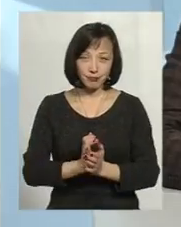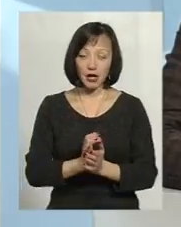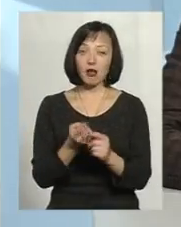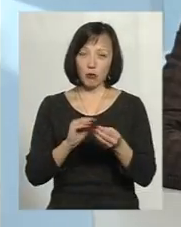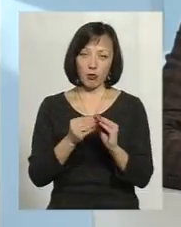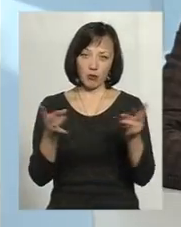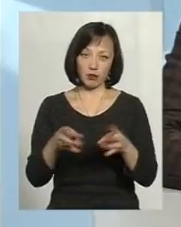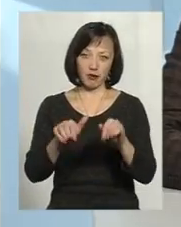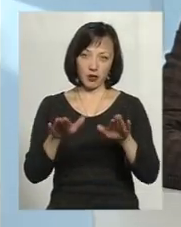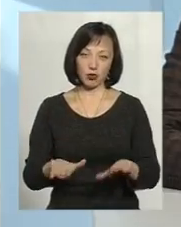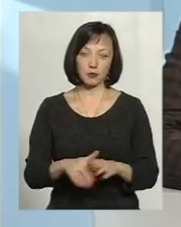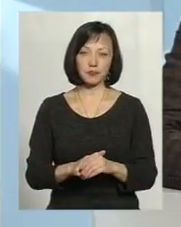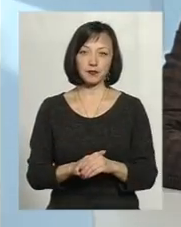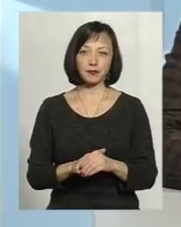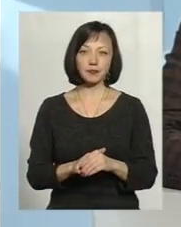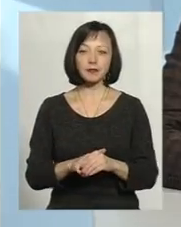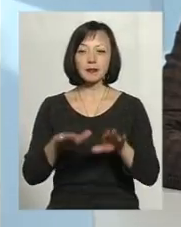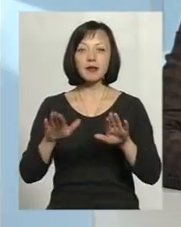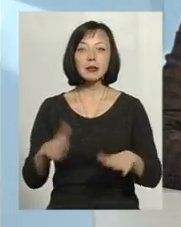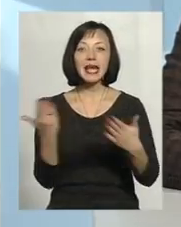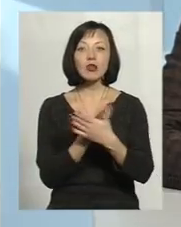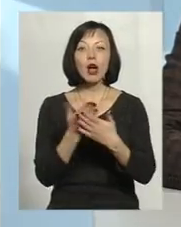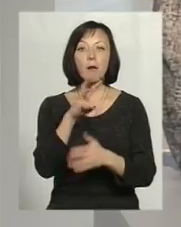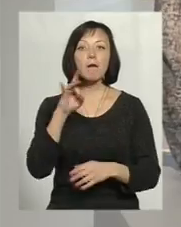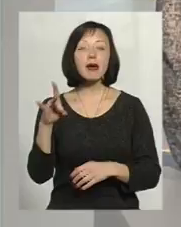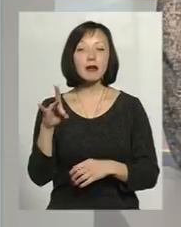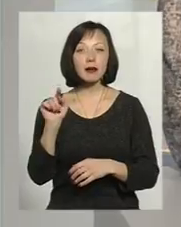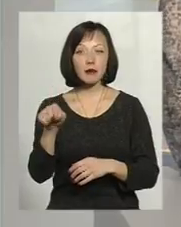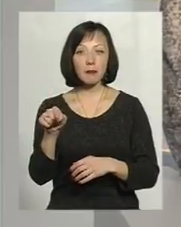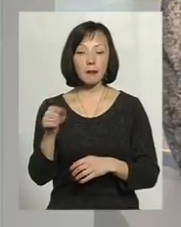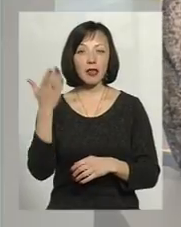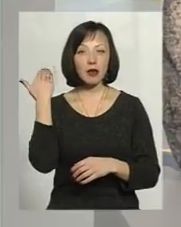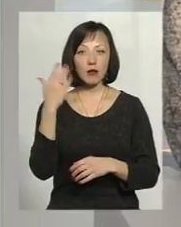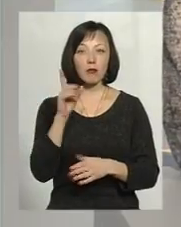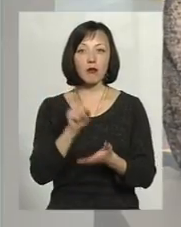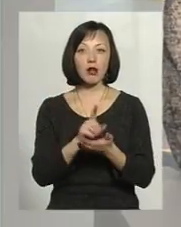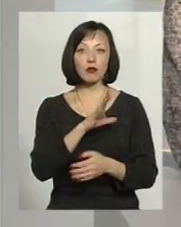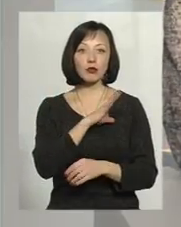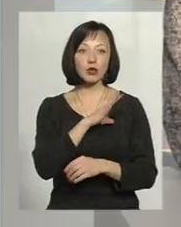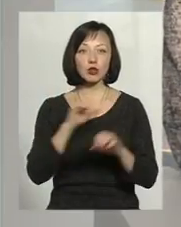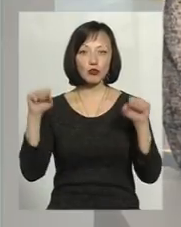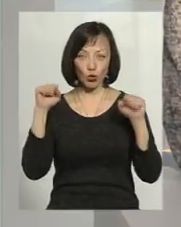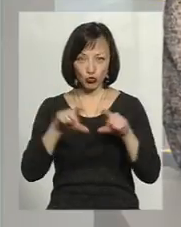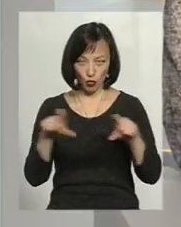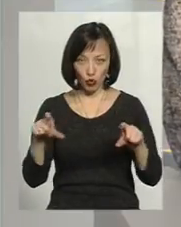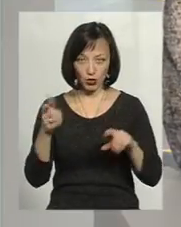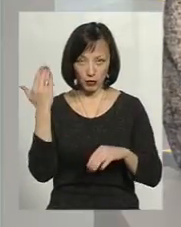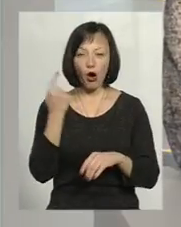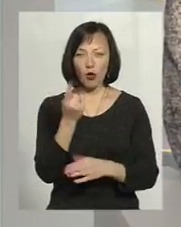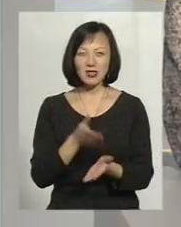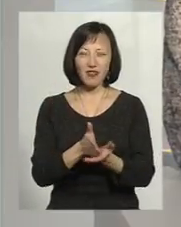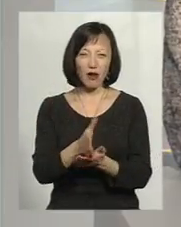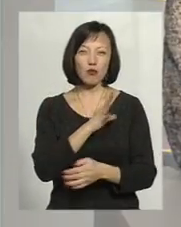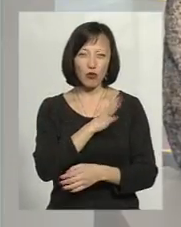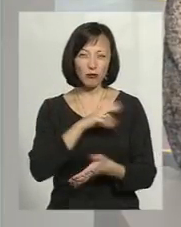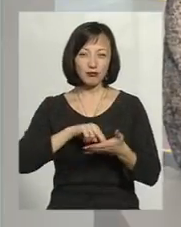проблему треба вирішувати. На місці кінотеатру «Мир», наскільки мені не зраджує пам'ять, свого часу мала бути спортшкола ще одна. Один з варіантів був